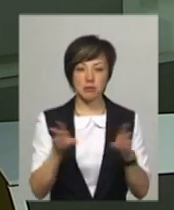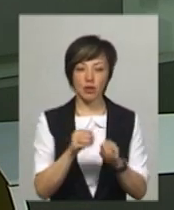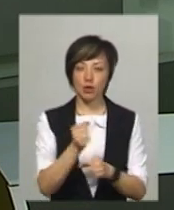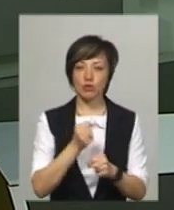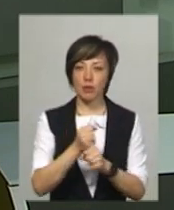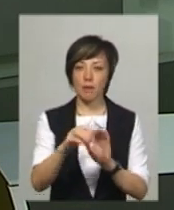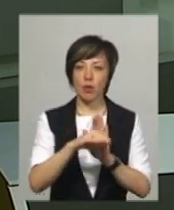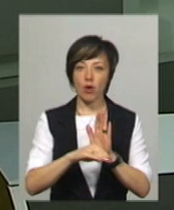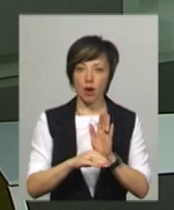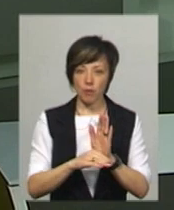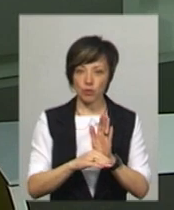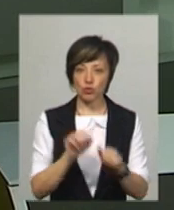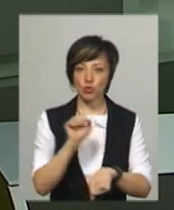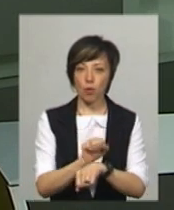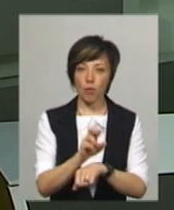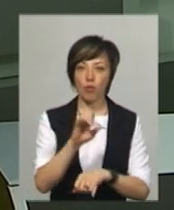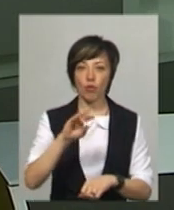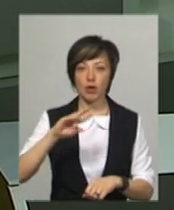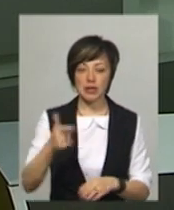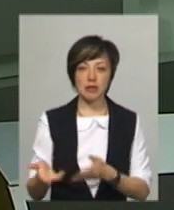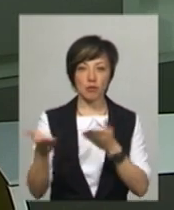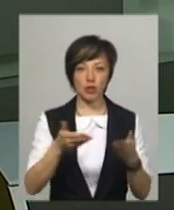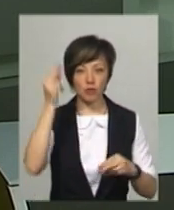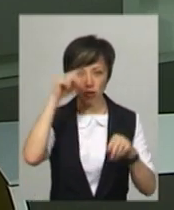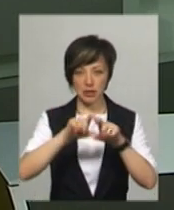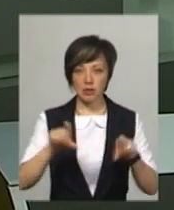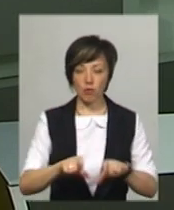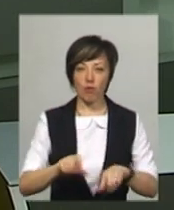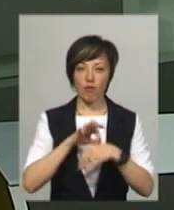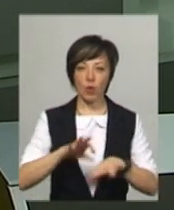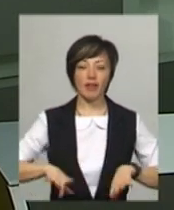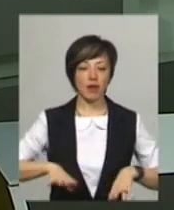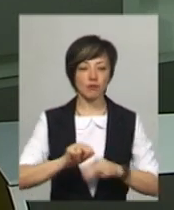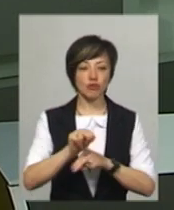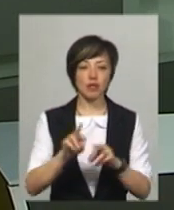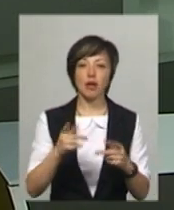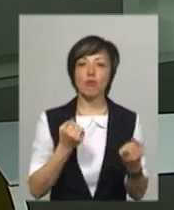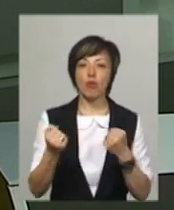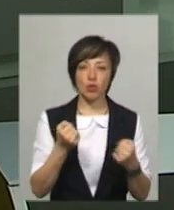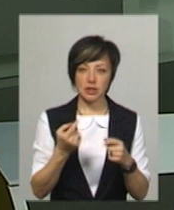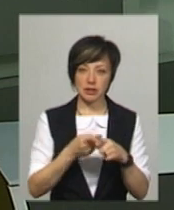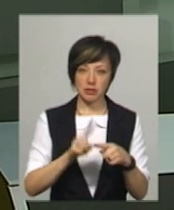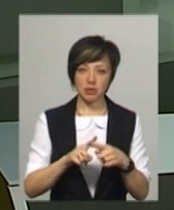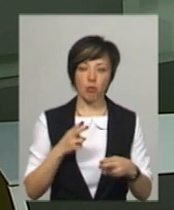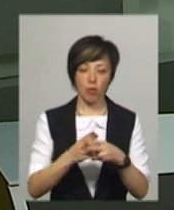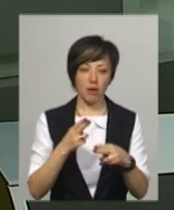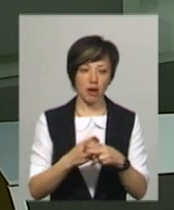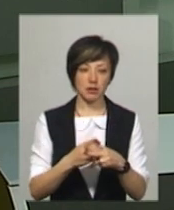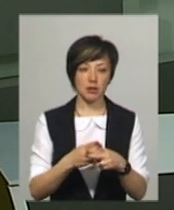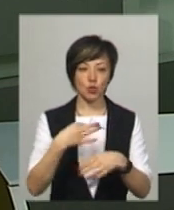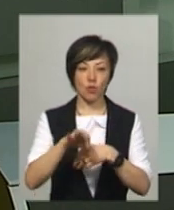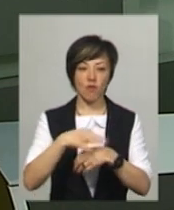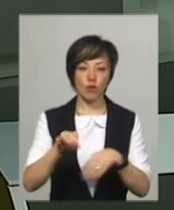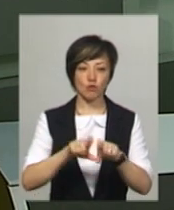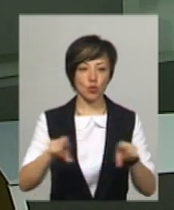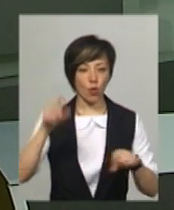розробили програму «Стоп булінг» і на запрошення навчальних закладів проводять тренінги, де вчать, як боротися з булінгом та запобігати цькуванню в